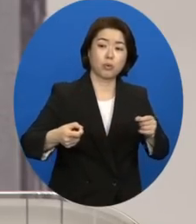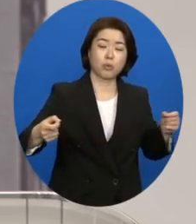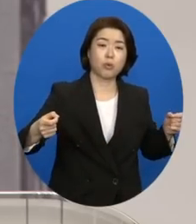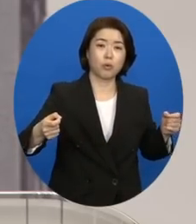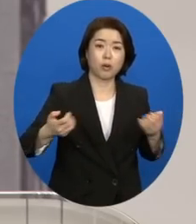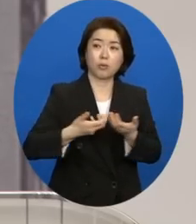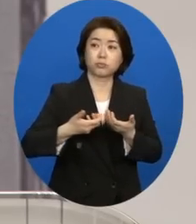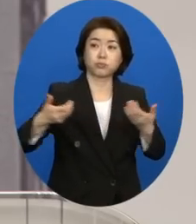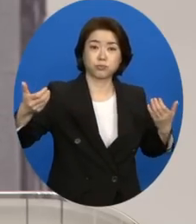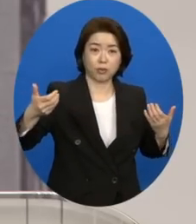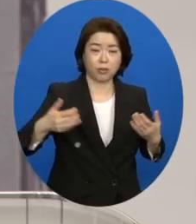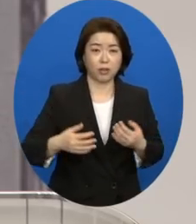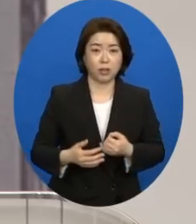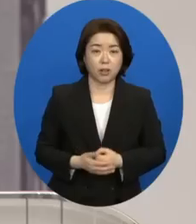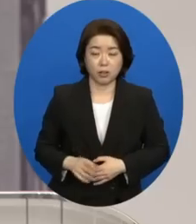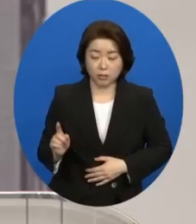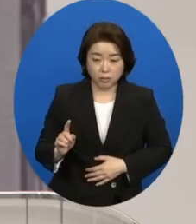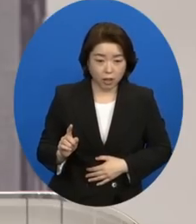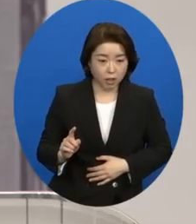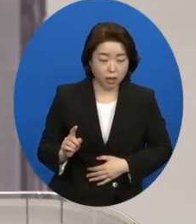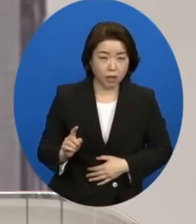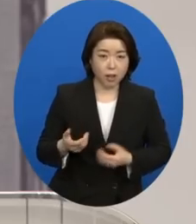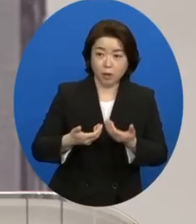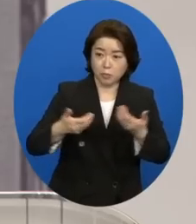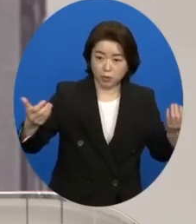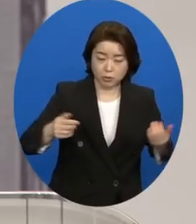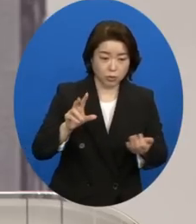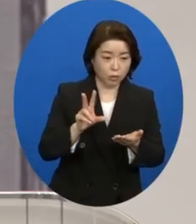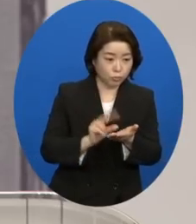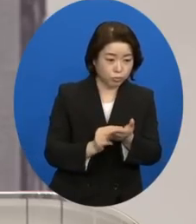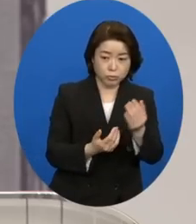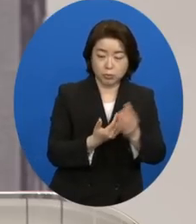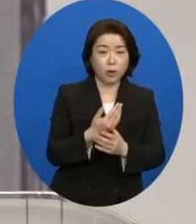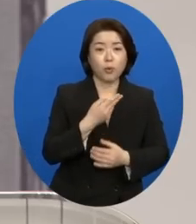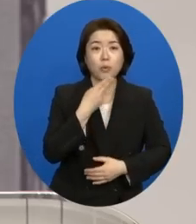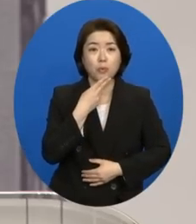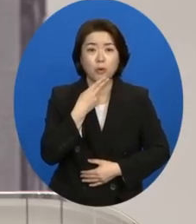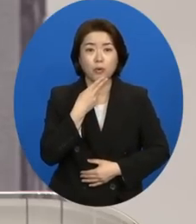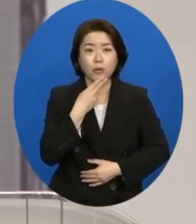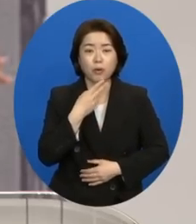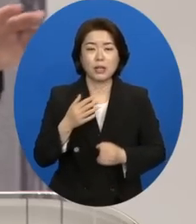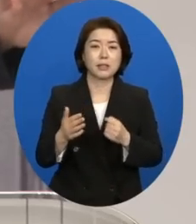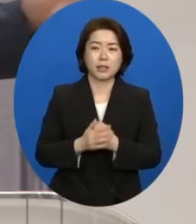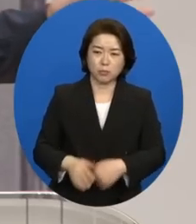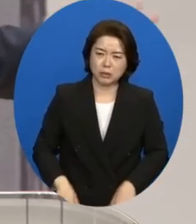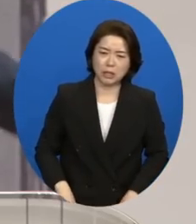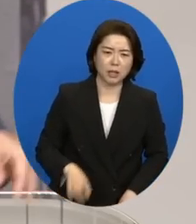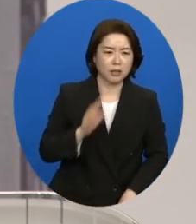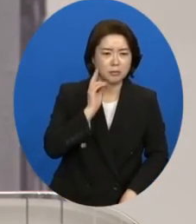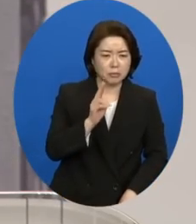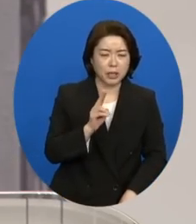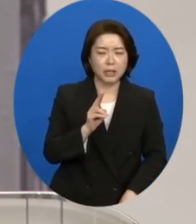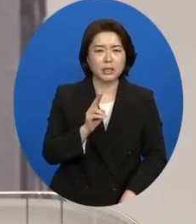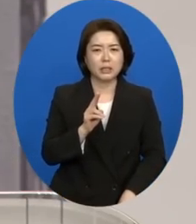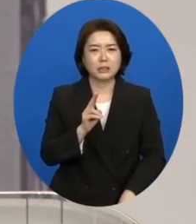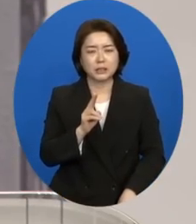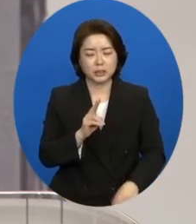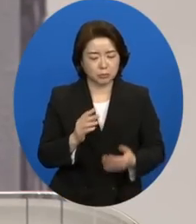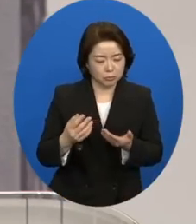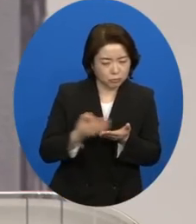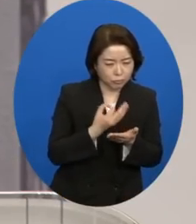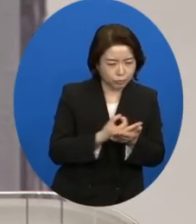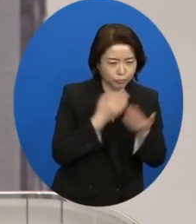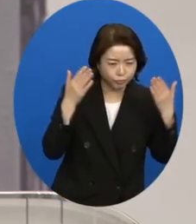멀어졌는데 별로 문제가 없더요 그래서 그렇게 돈 버는 데에만 올인을